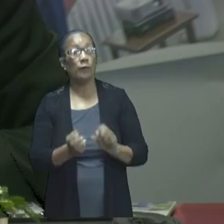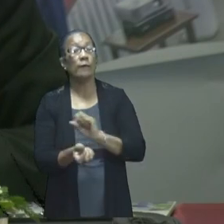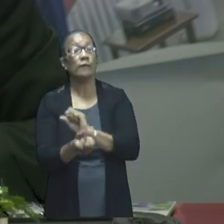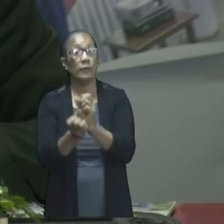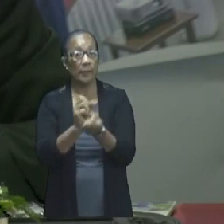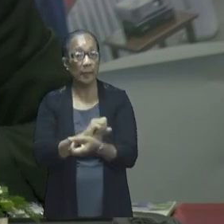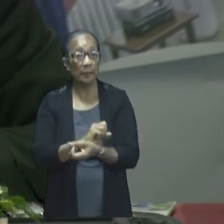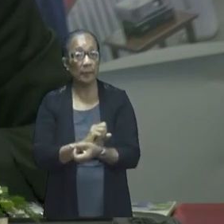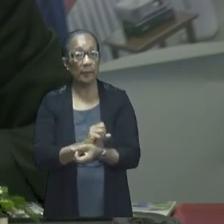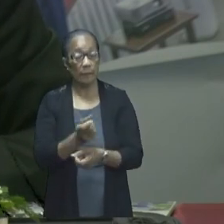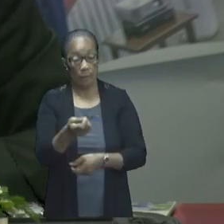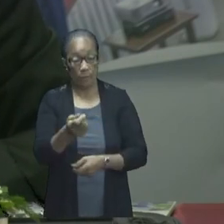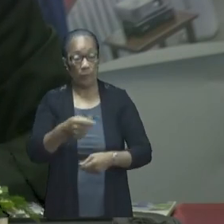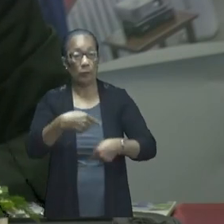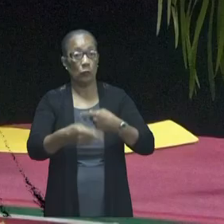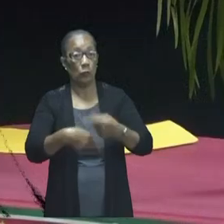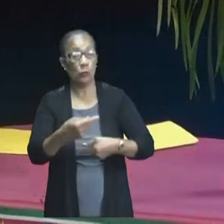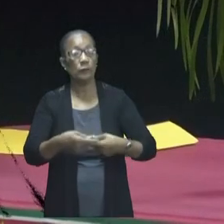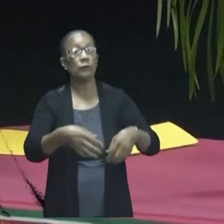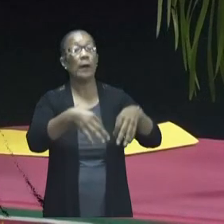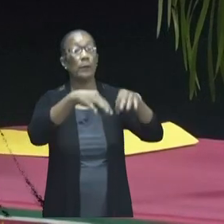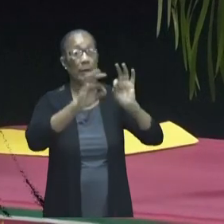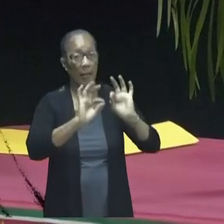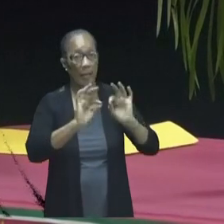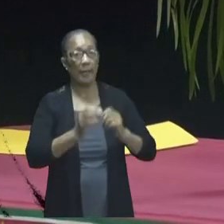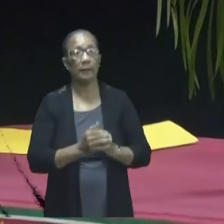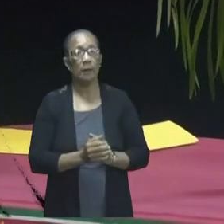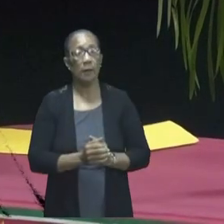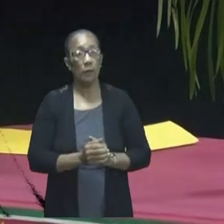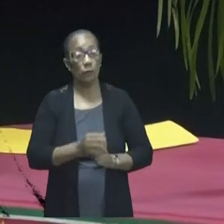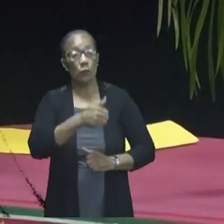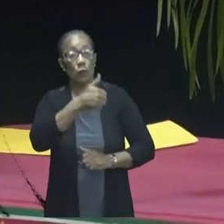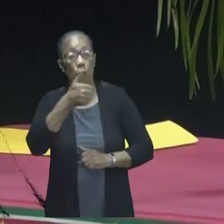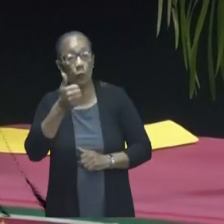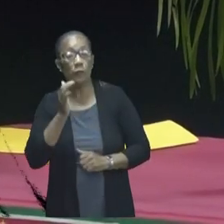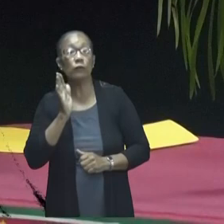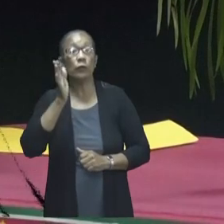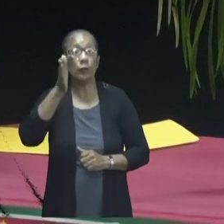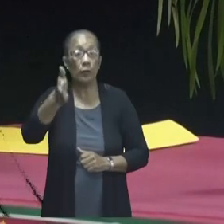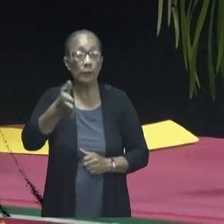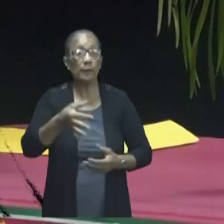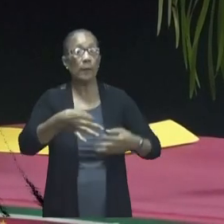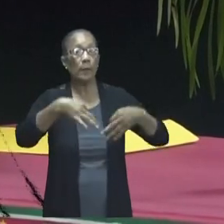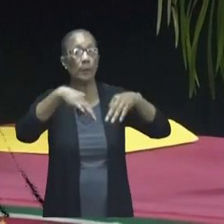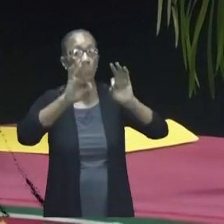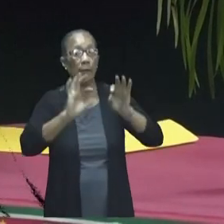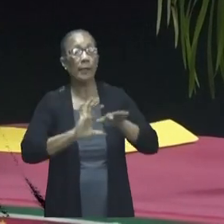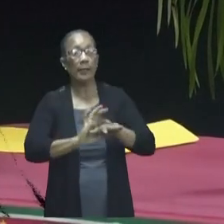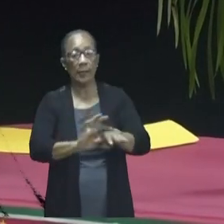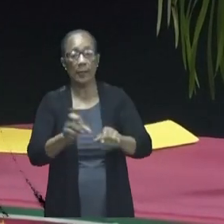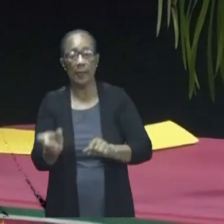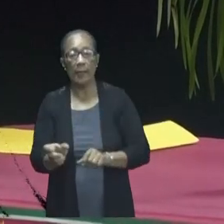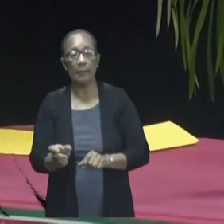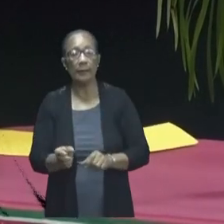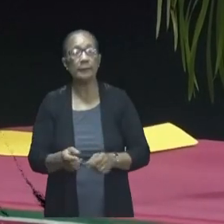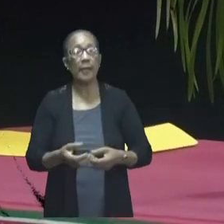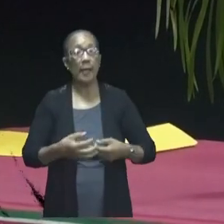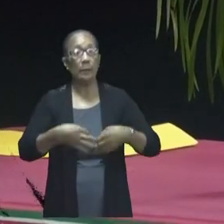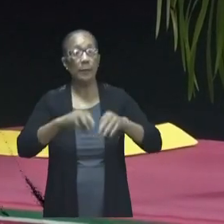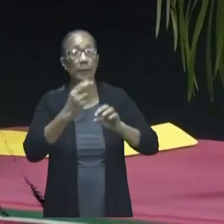andere van koers van anne van beleid betere vooruitzichten beter leiders en beter perspectief